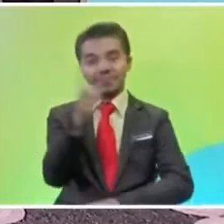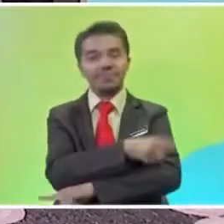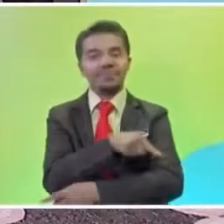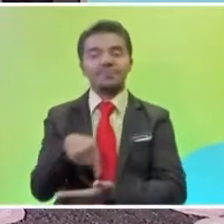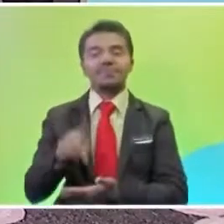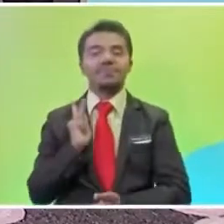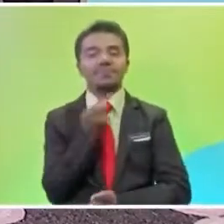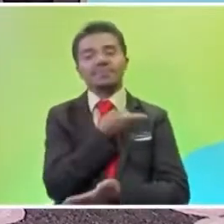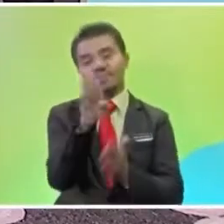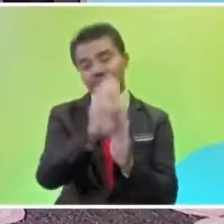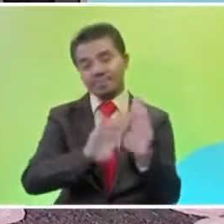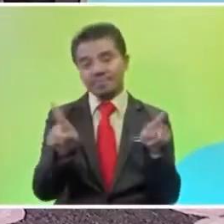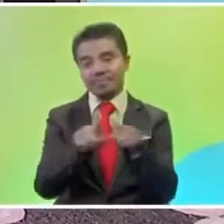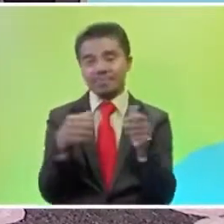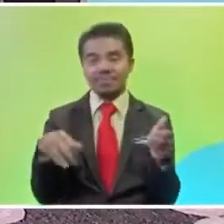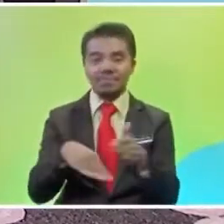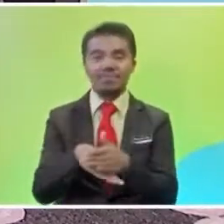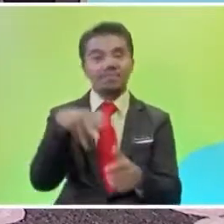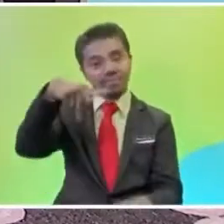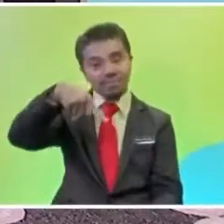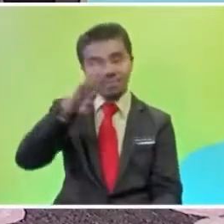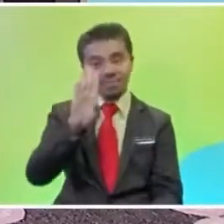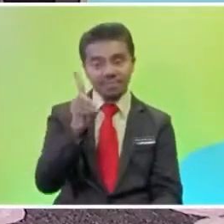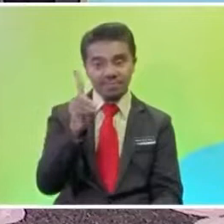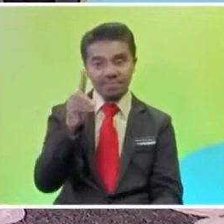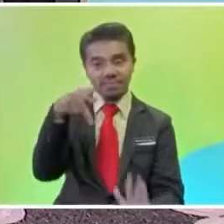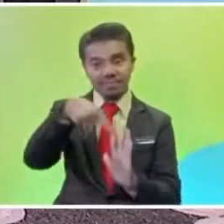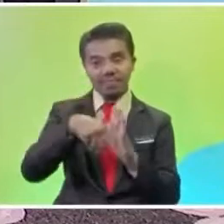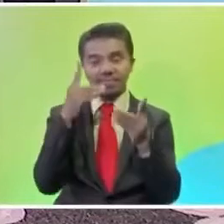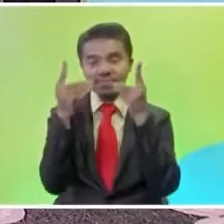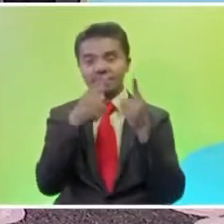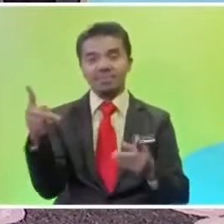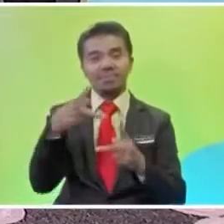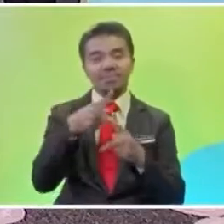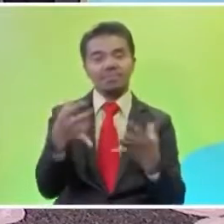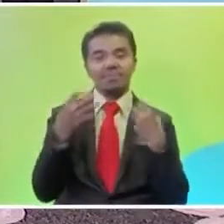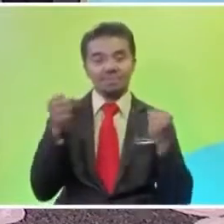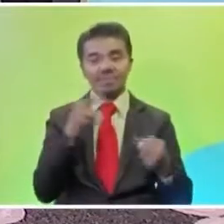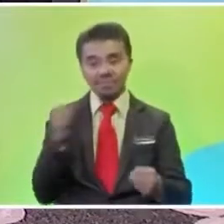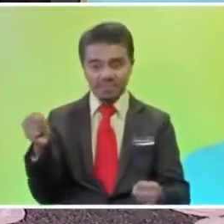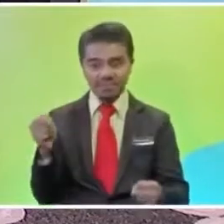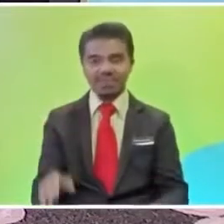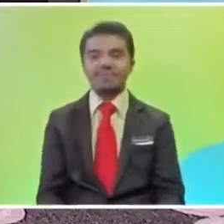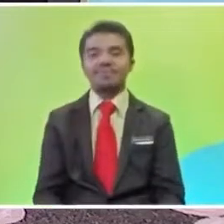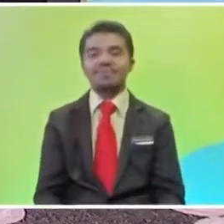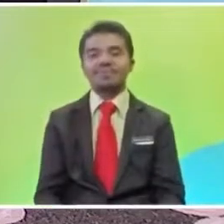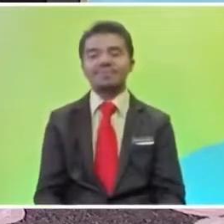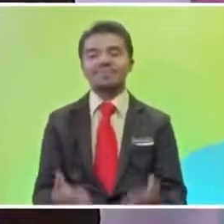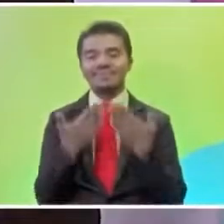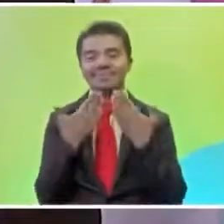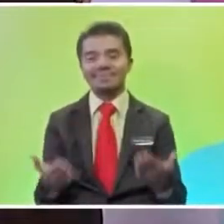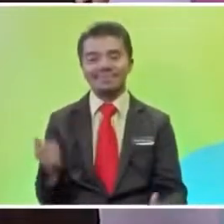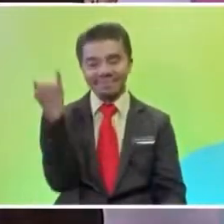PBD untuk mata pelajaran pendidikan kesehatan jadi Apotek itu mulai kalian perbincangan kita silakan terima kasih kepada Irfan Assalamualaikum